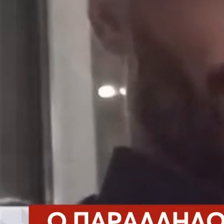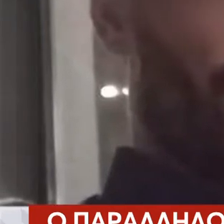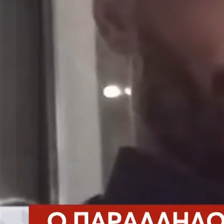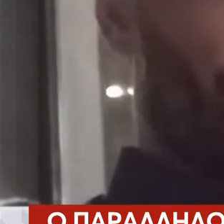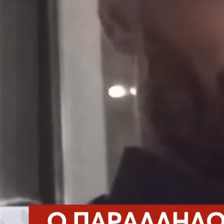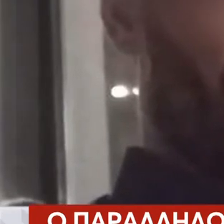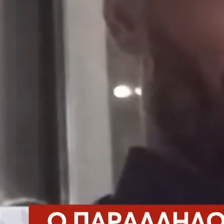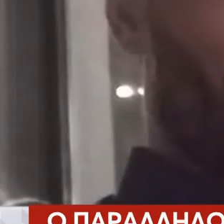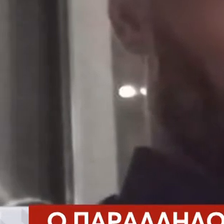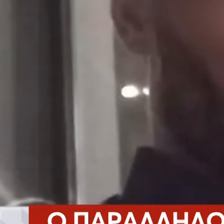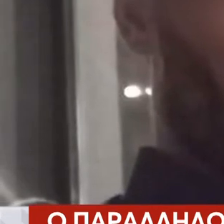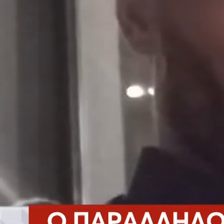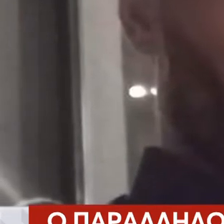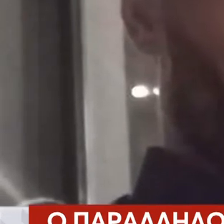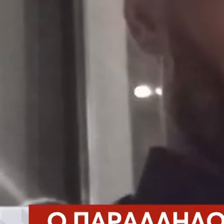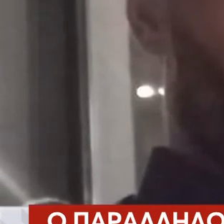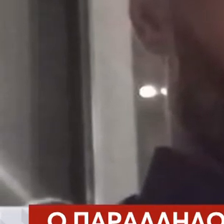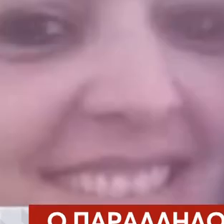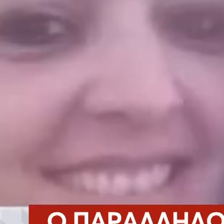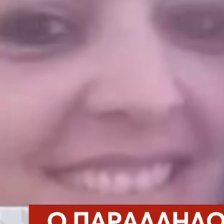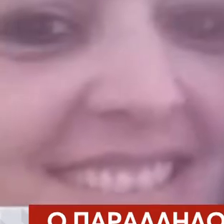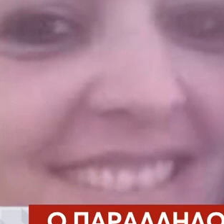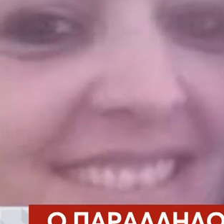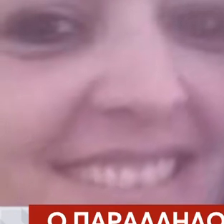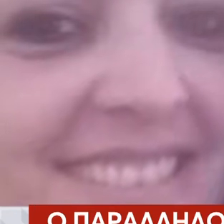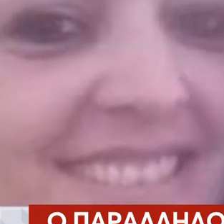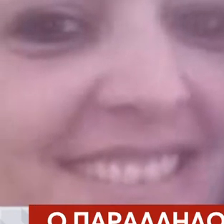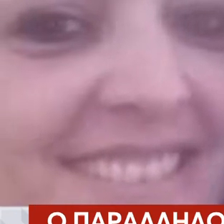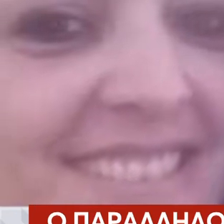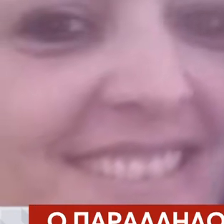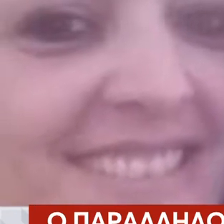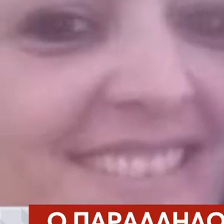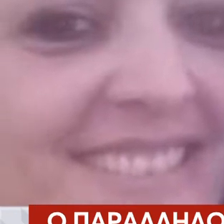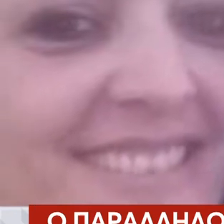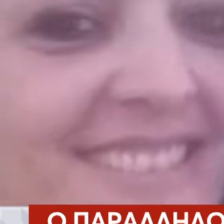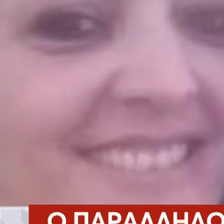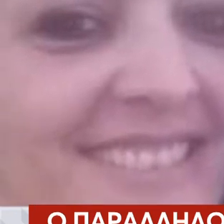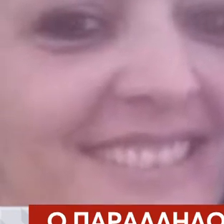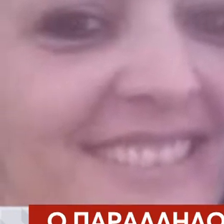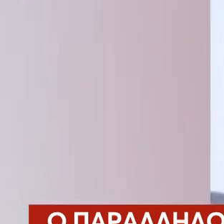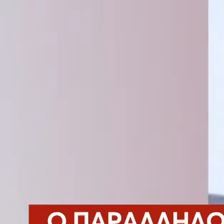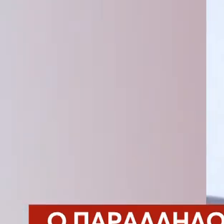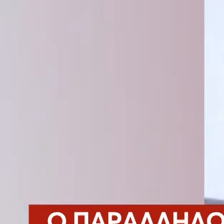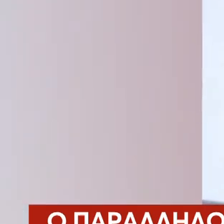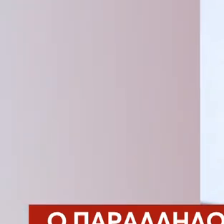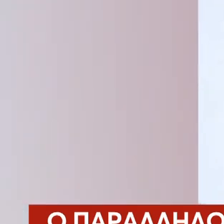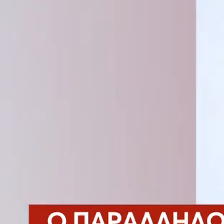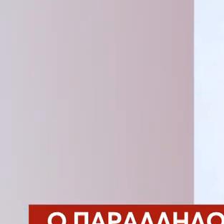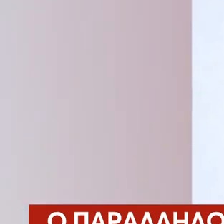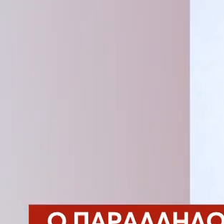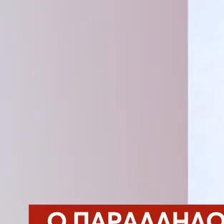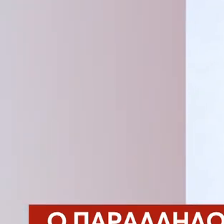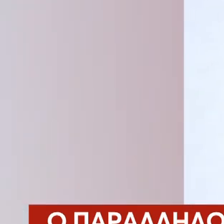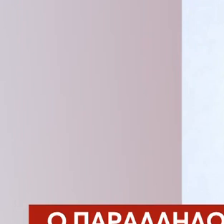ότι ήθελε να κάνει παιδί, να παντρευτεί, να κάνει οικογένεια, να βρω κι εγώ έναν σύντροφο. Σαν να μην έφταναν